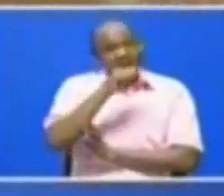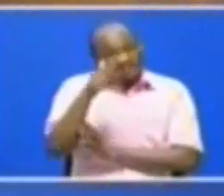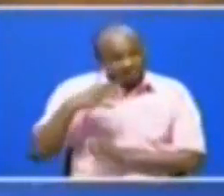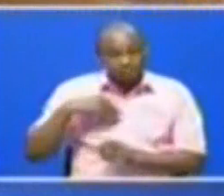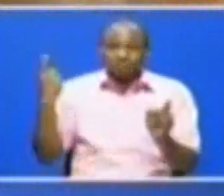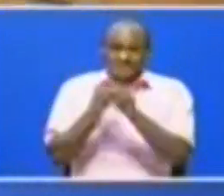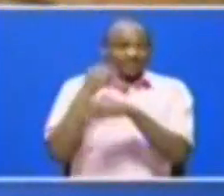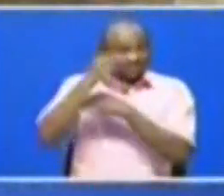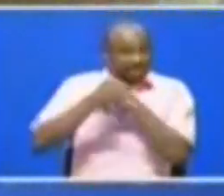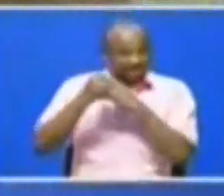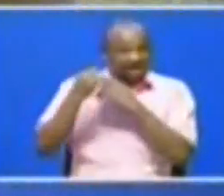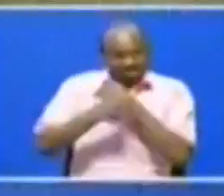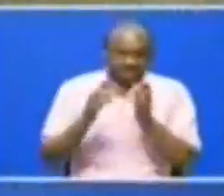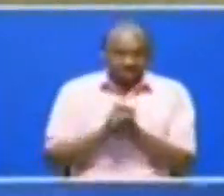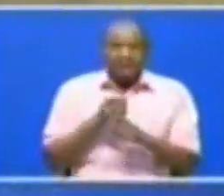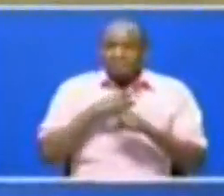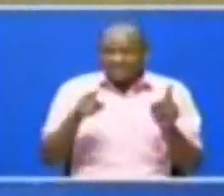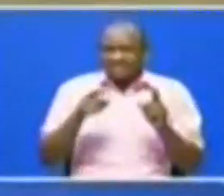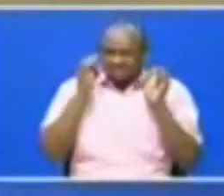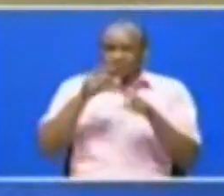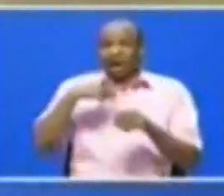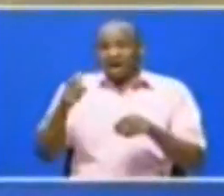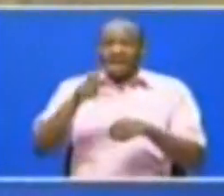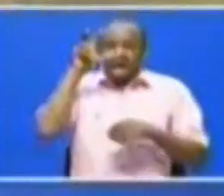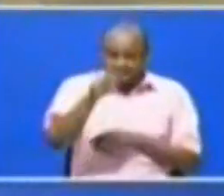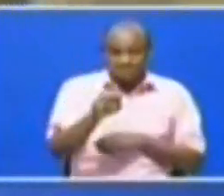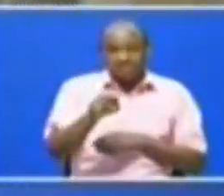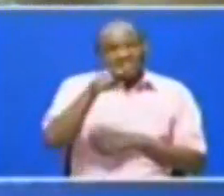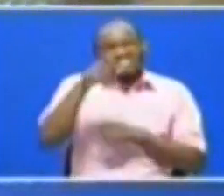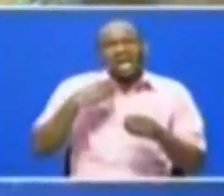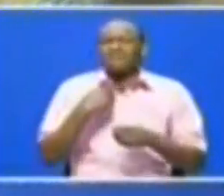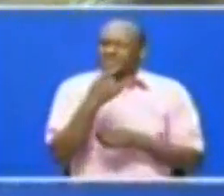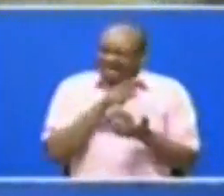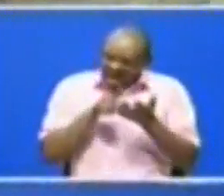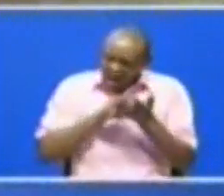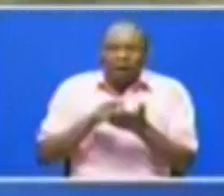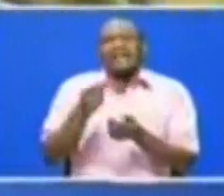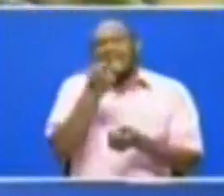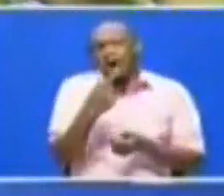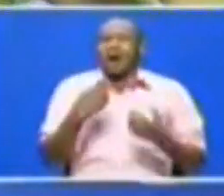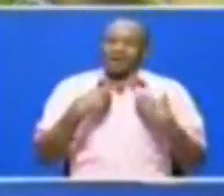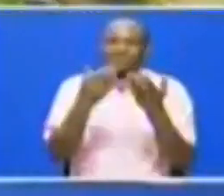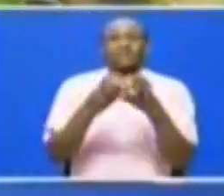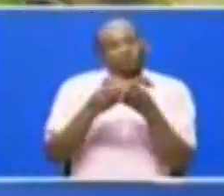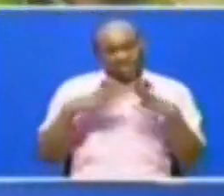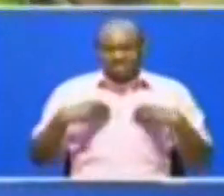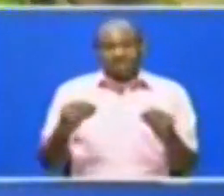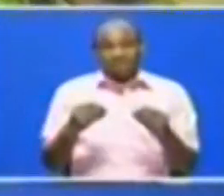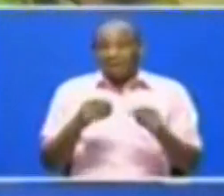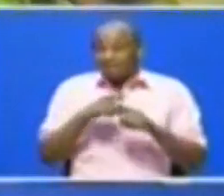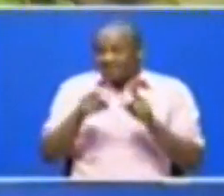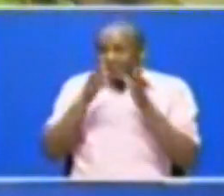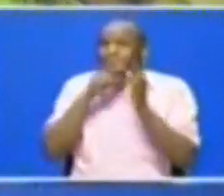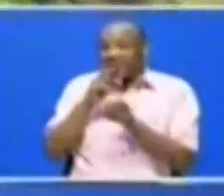wa kigeni. Lakini iwapo utapata kuumwa na mmoja, makavazi haya yana dawa za kupambana na sumu hiyo. Japokuwa Kioko